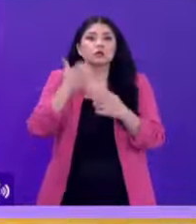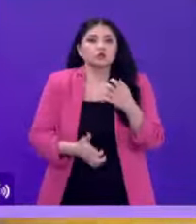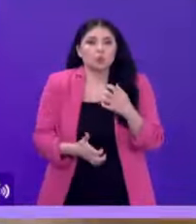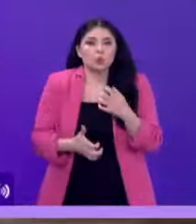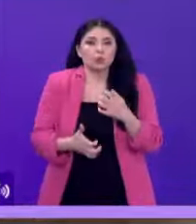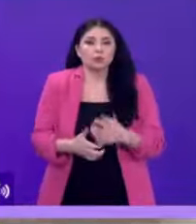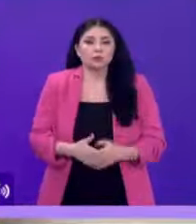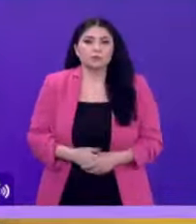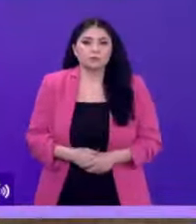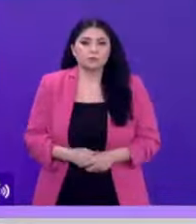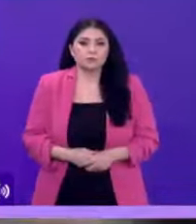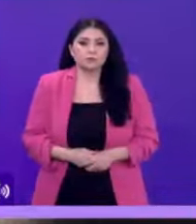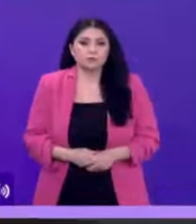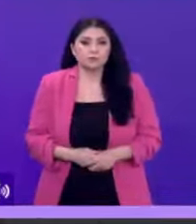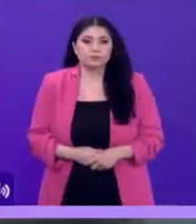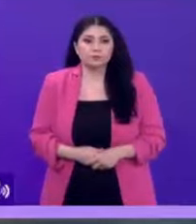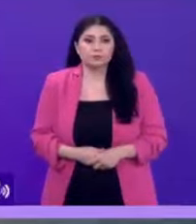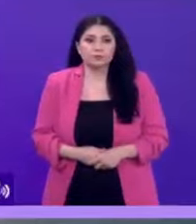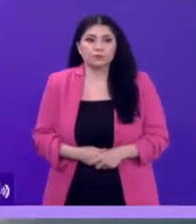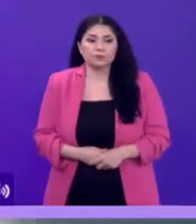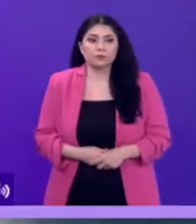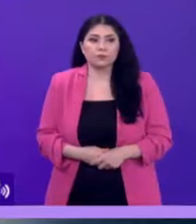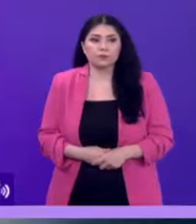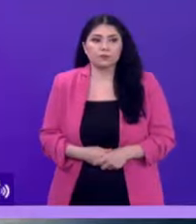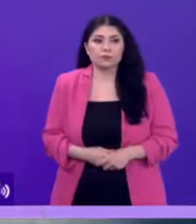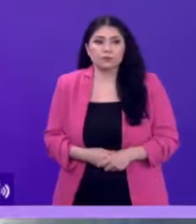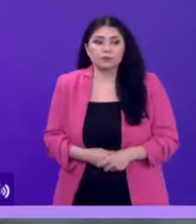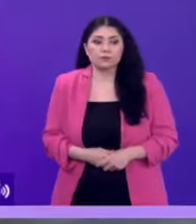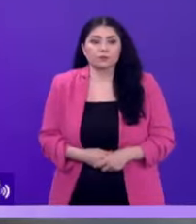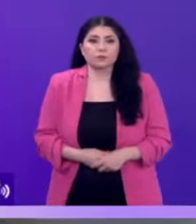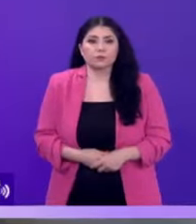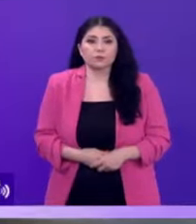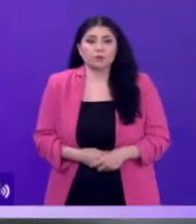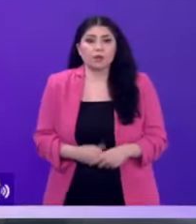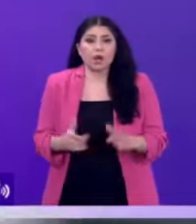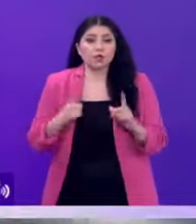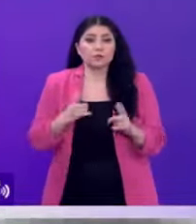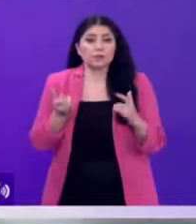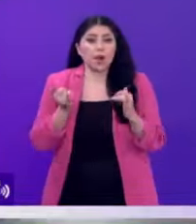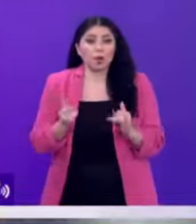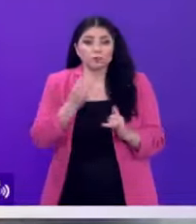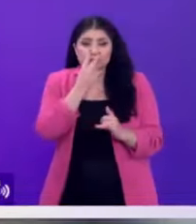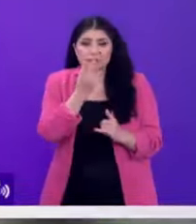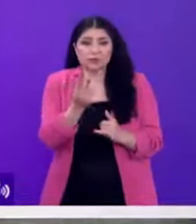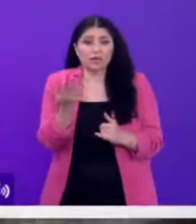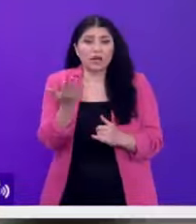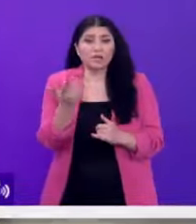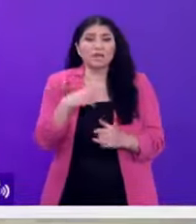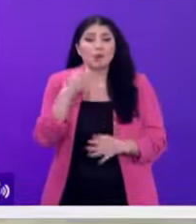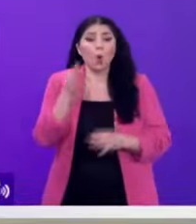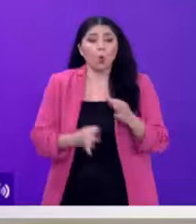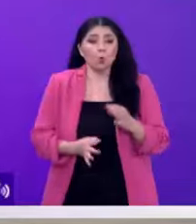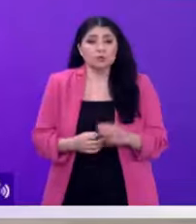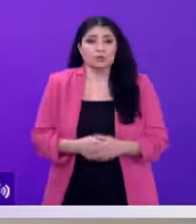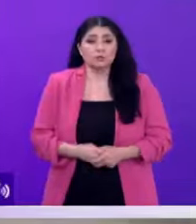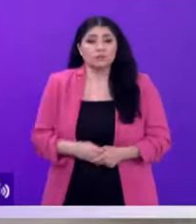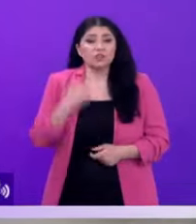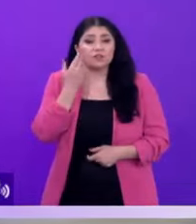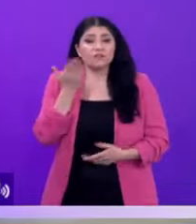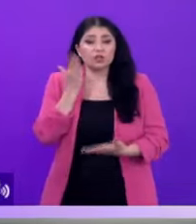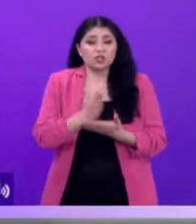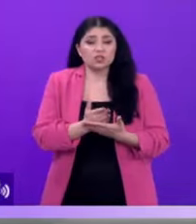în clădire decât pentru echipele de căutare-salvare. Și, bineînțeles, așteptăm acum să vedem care va fi concluzia lor și când vor decide